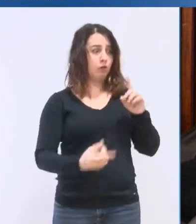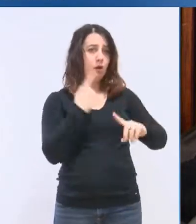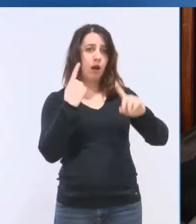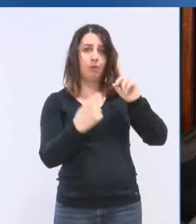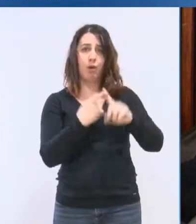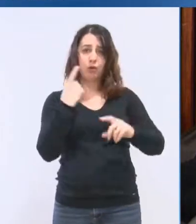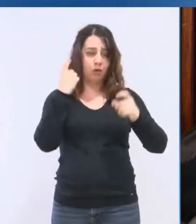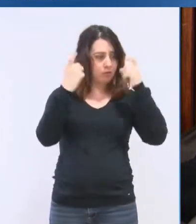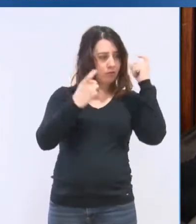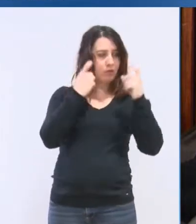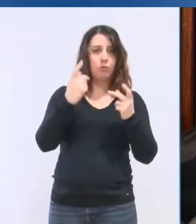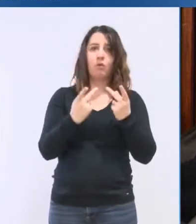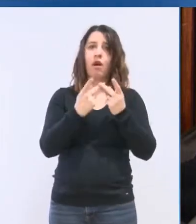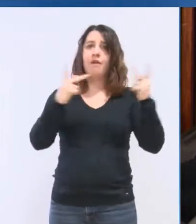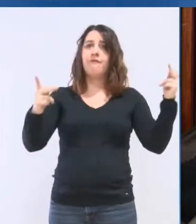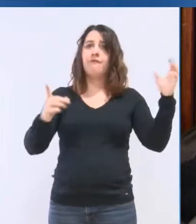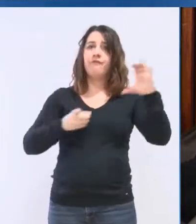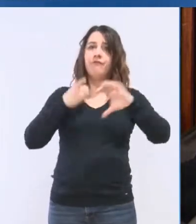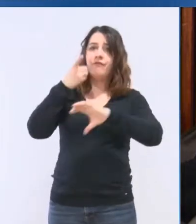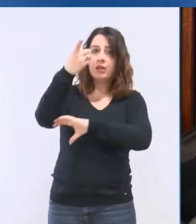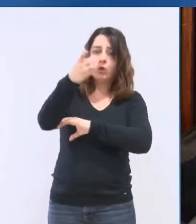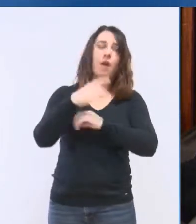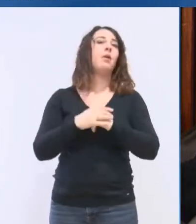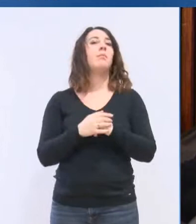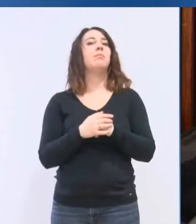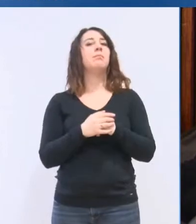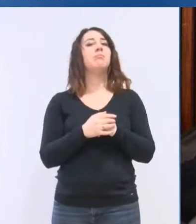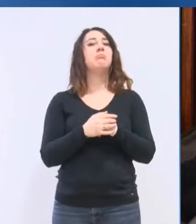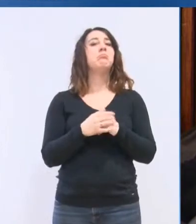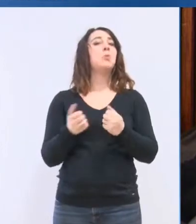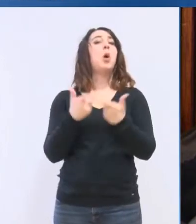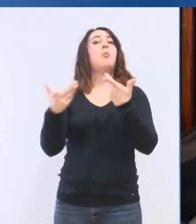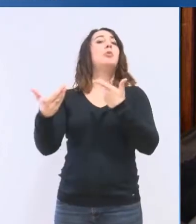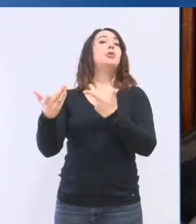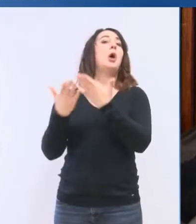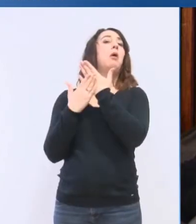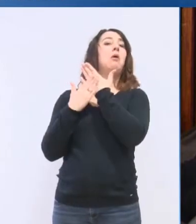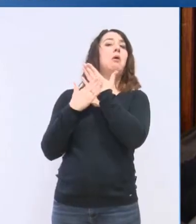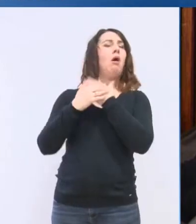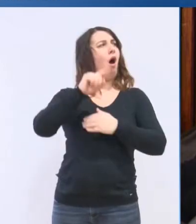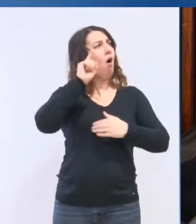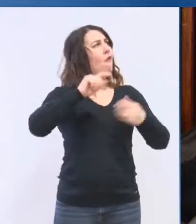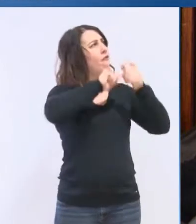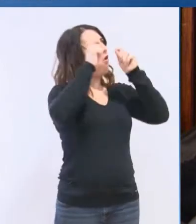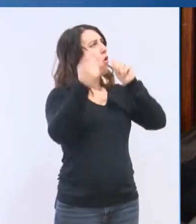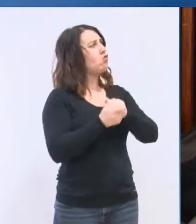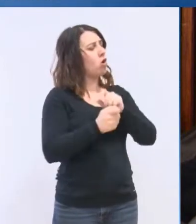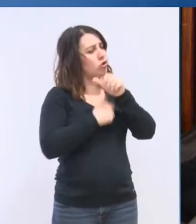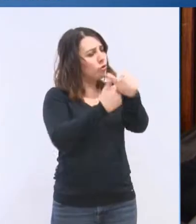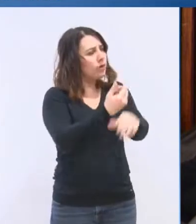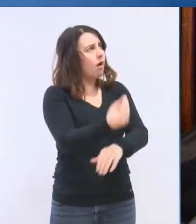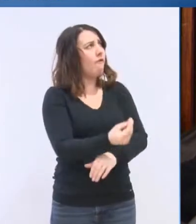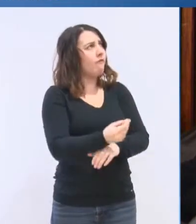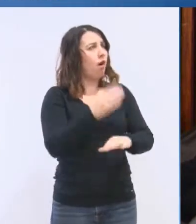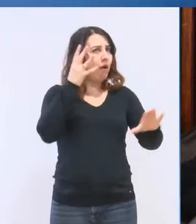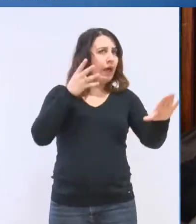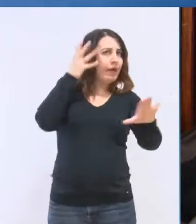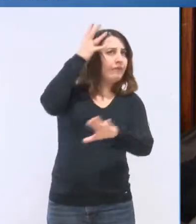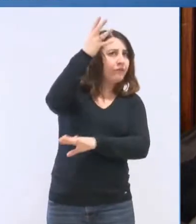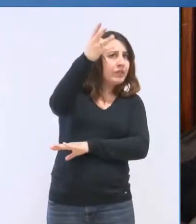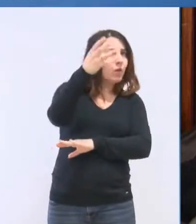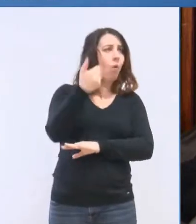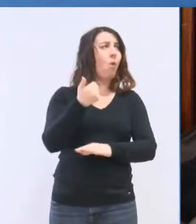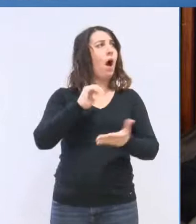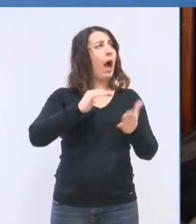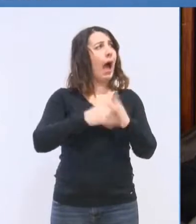les enjeux des villes durables. Certains disent qu'il faudrait repenser la ville en fonction des enfants avec une vision à 1,20